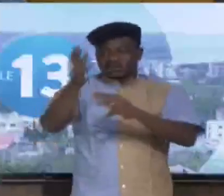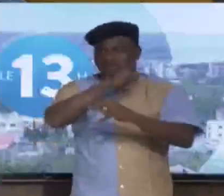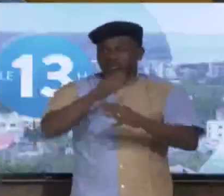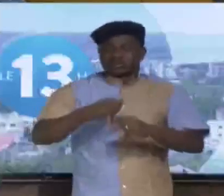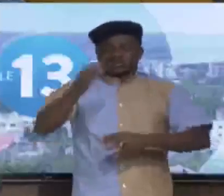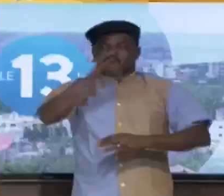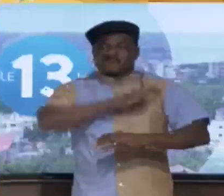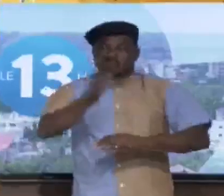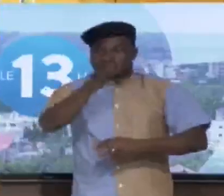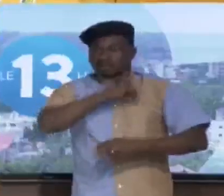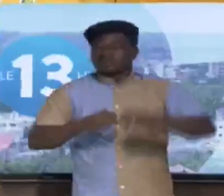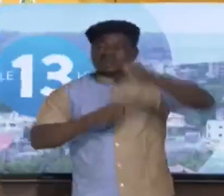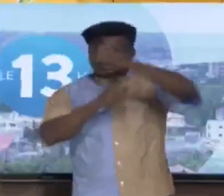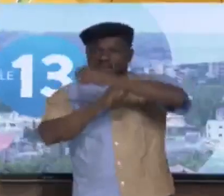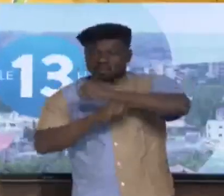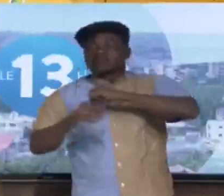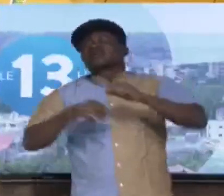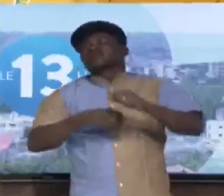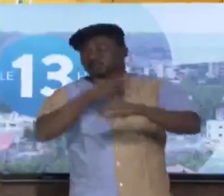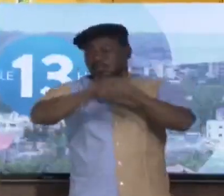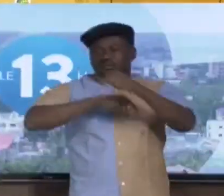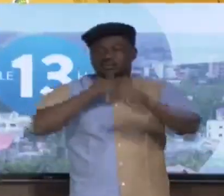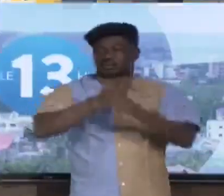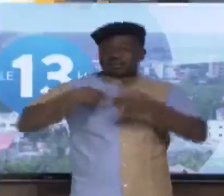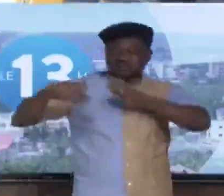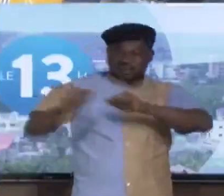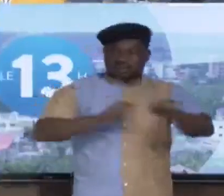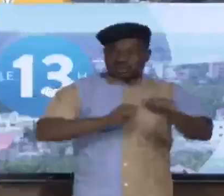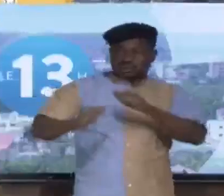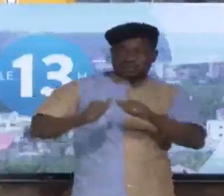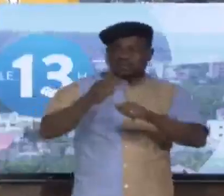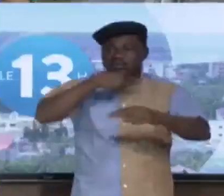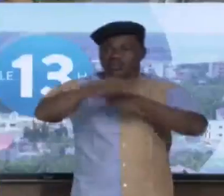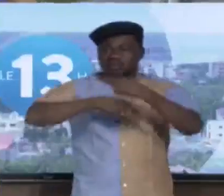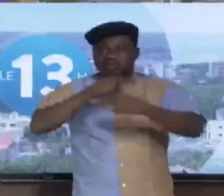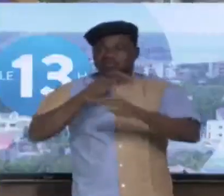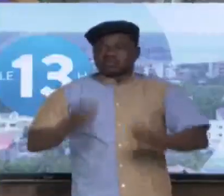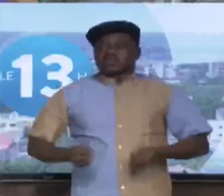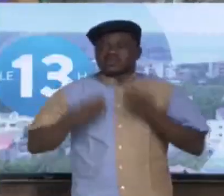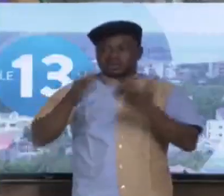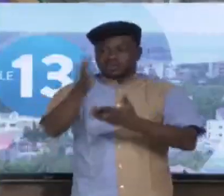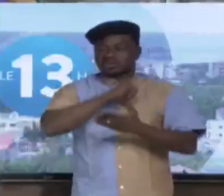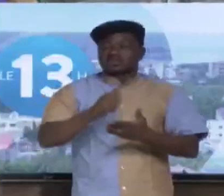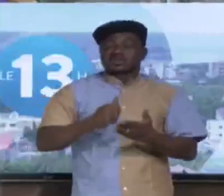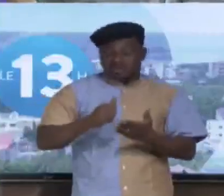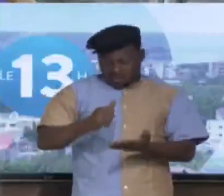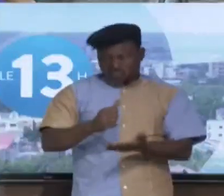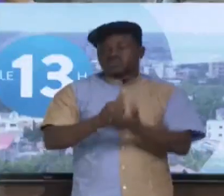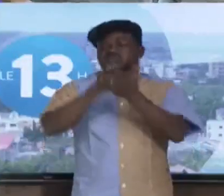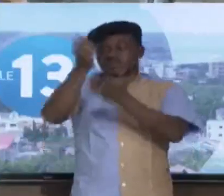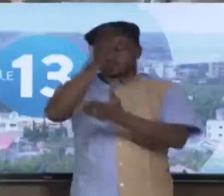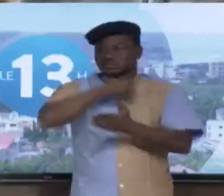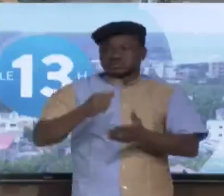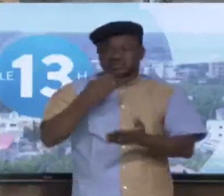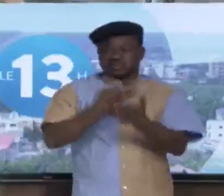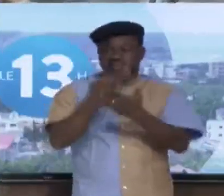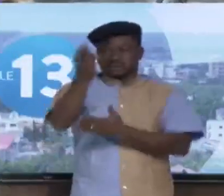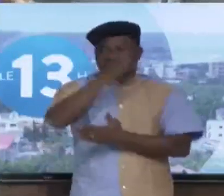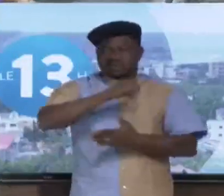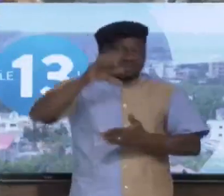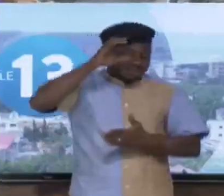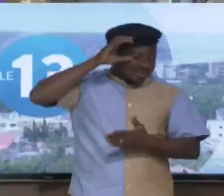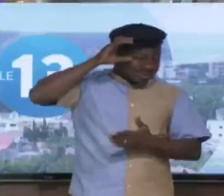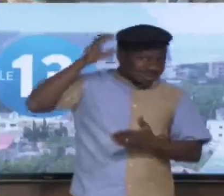l'action humanitaire. Un geste rendu possible grâce au soutien financier de la République populaire de Chine, gage de la bonne